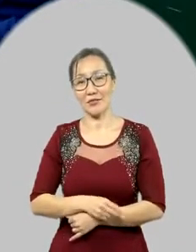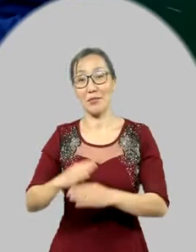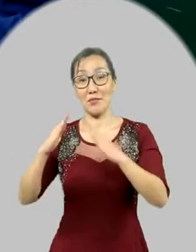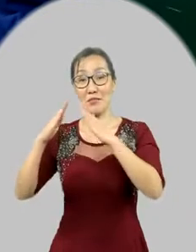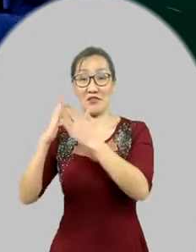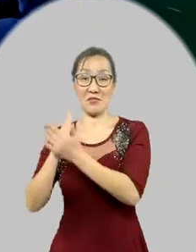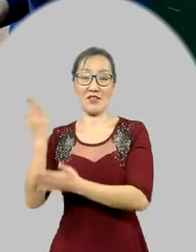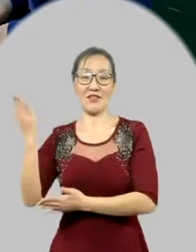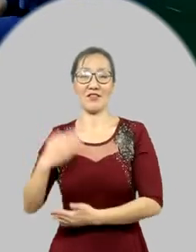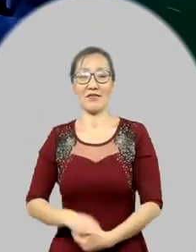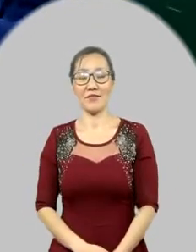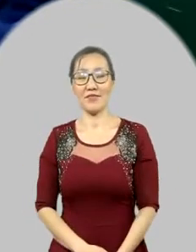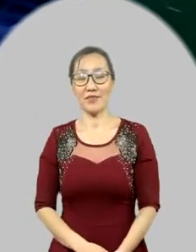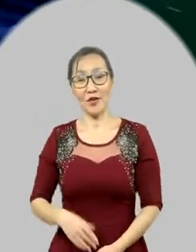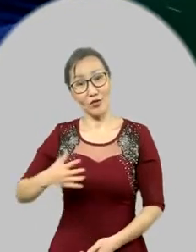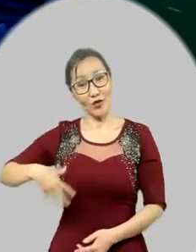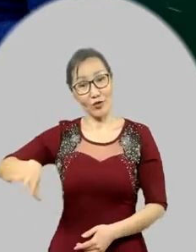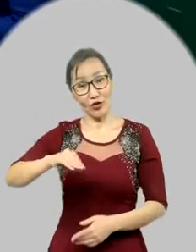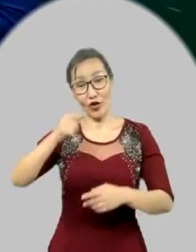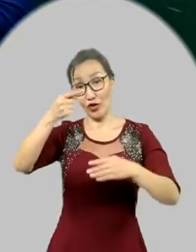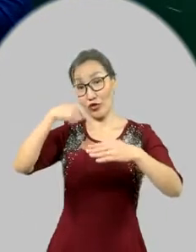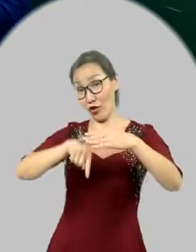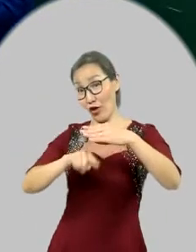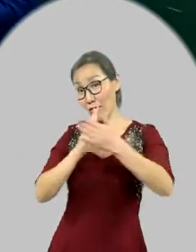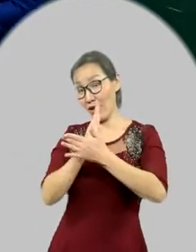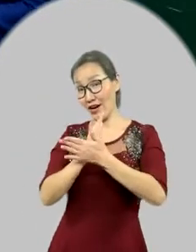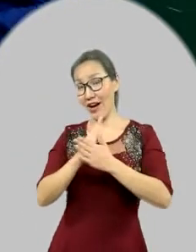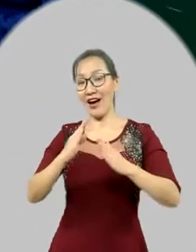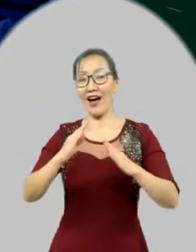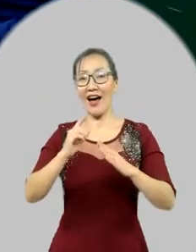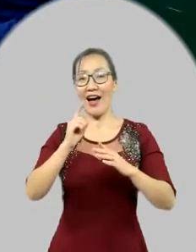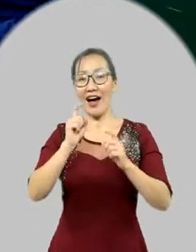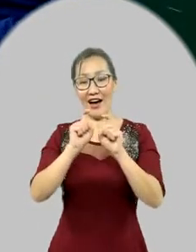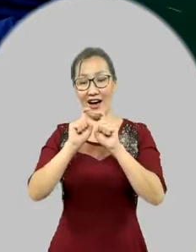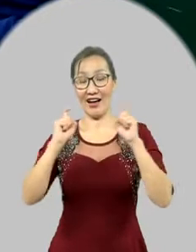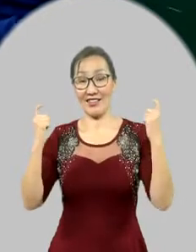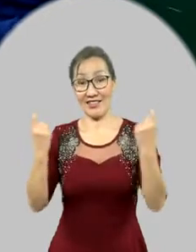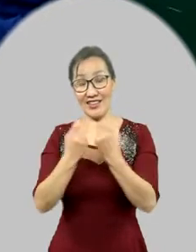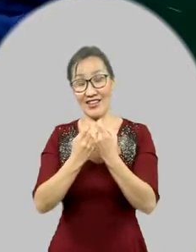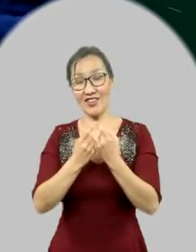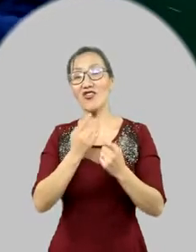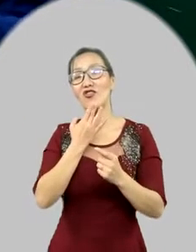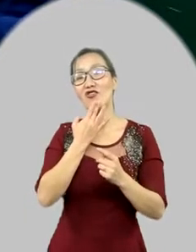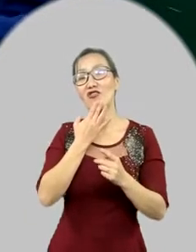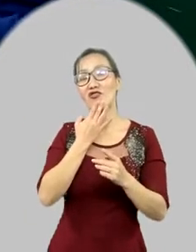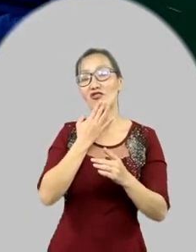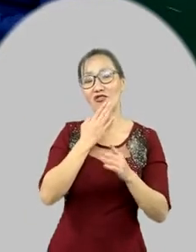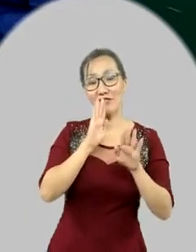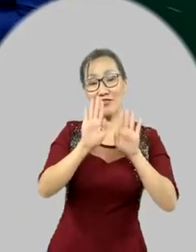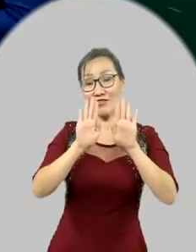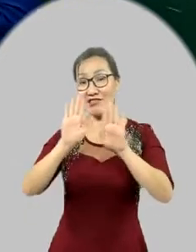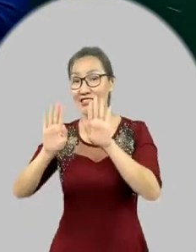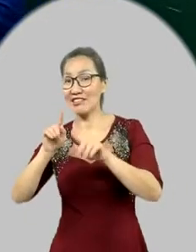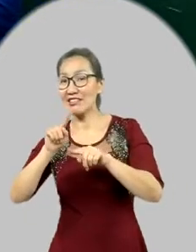байшин байна. За одоо бүгдээрээ доор байгаа хашааг ажиглая. Энэ хашааны өнгийг ямар дарааллаар